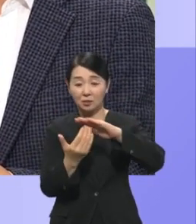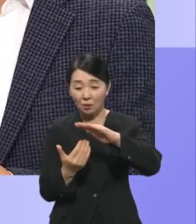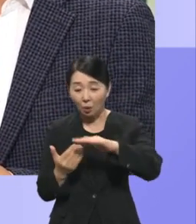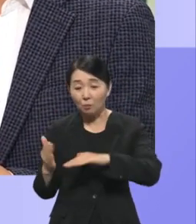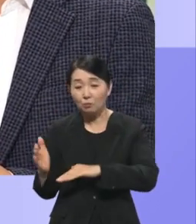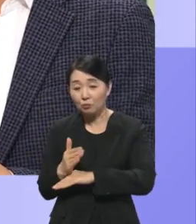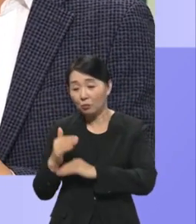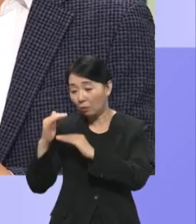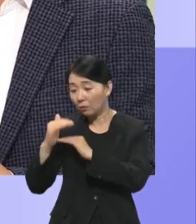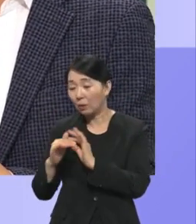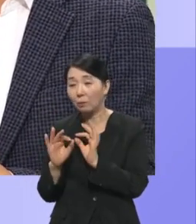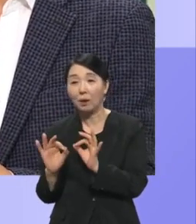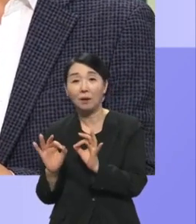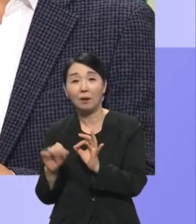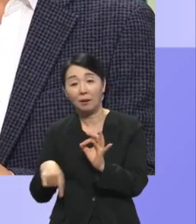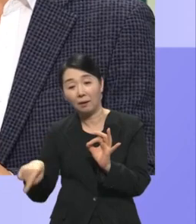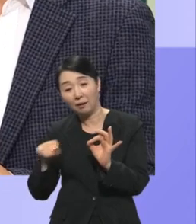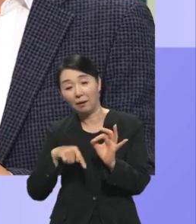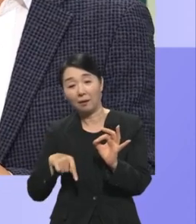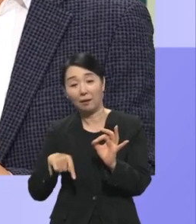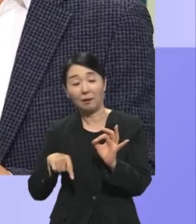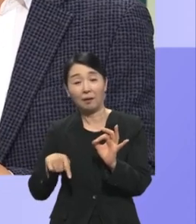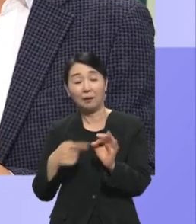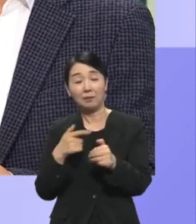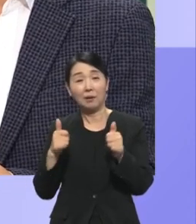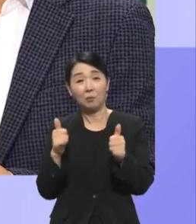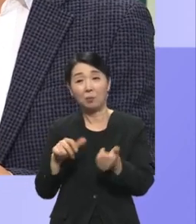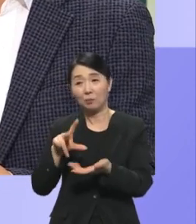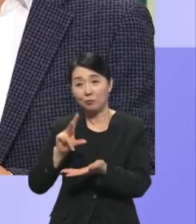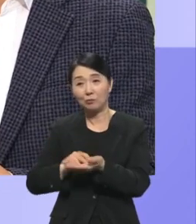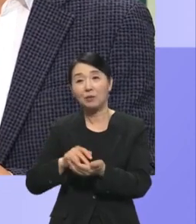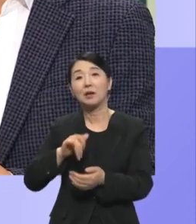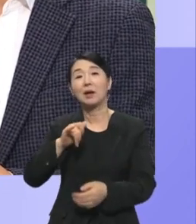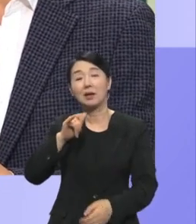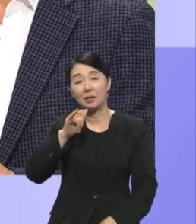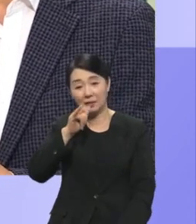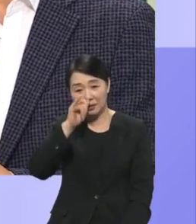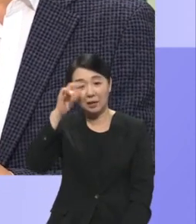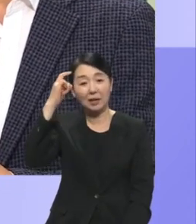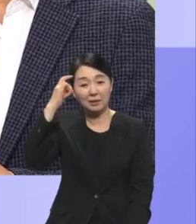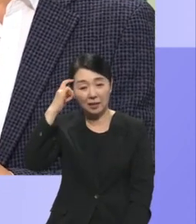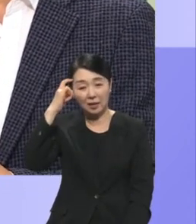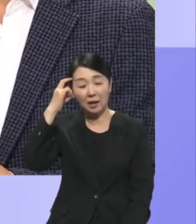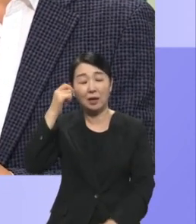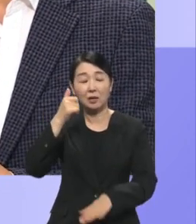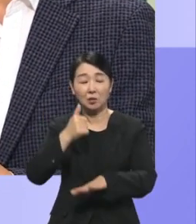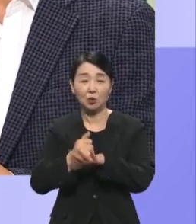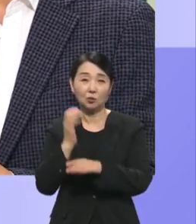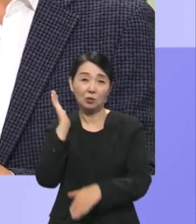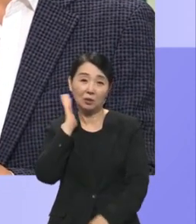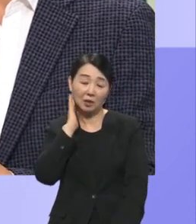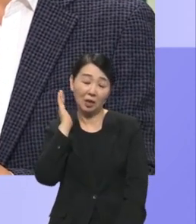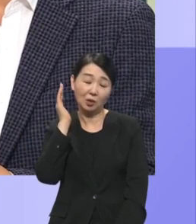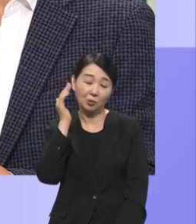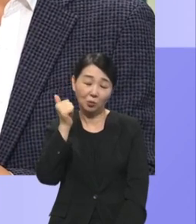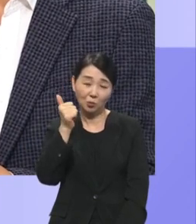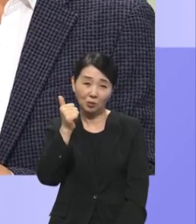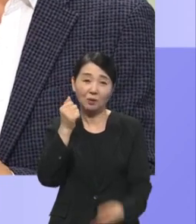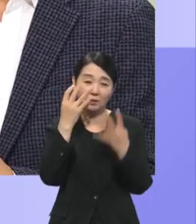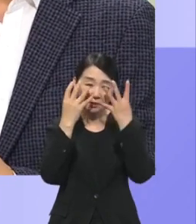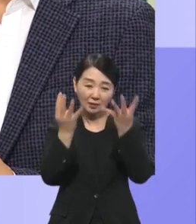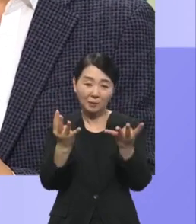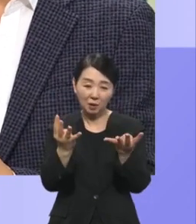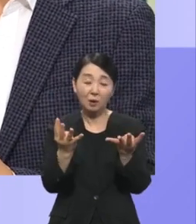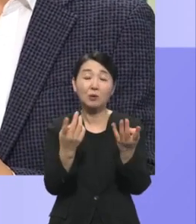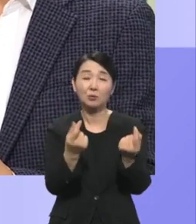생각해 보면은 이거는 대부분 판결이 뭔가 문제가 있다라고 판단해서 3인권으로 그걸 시정하는 측면이 있지